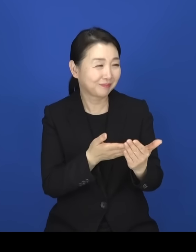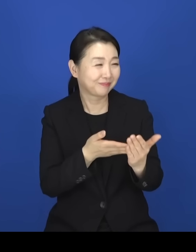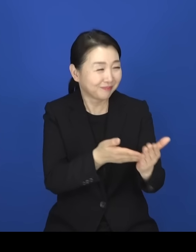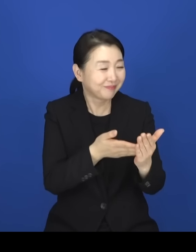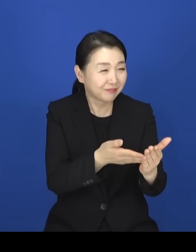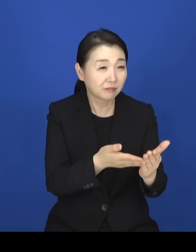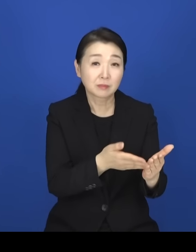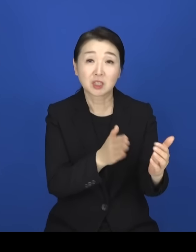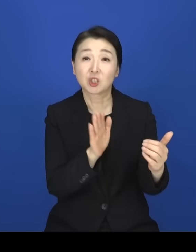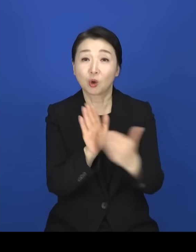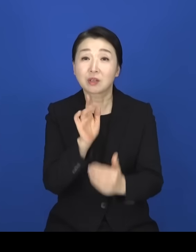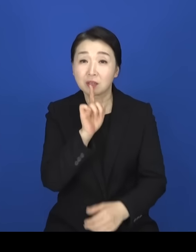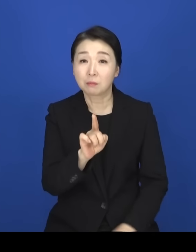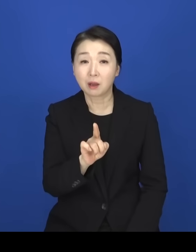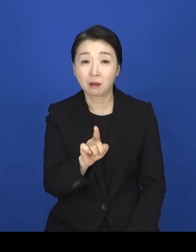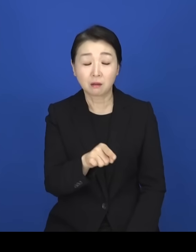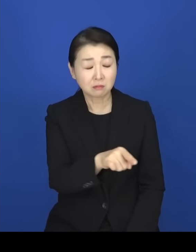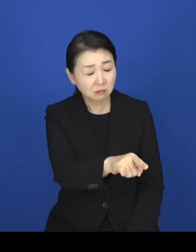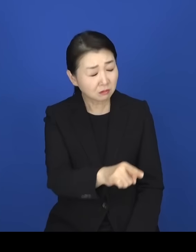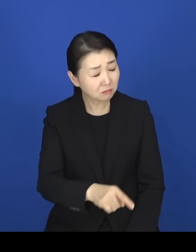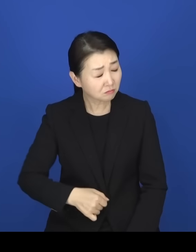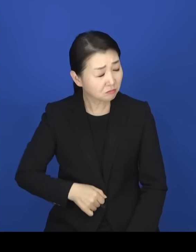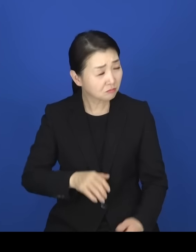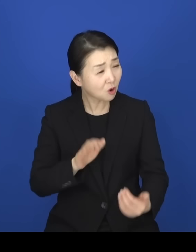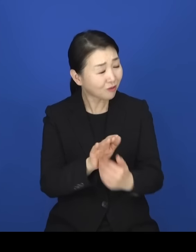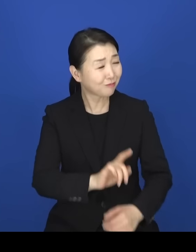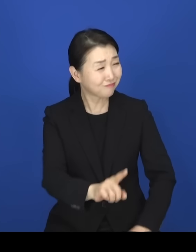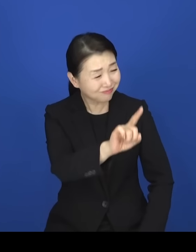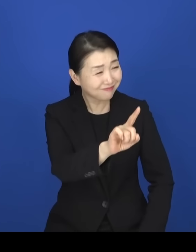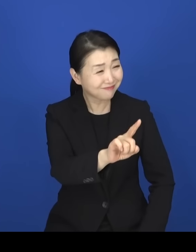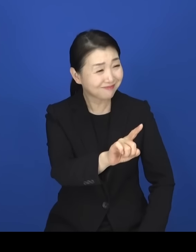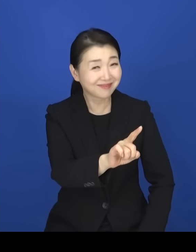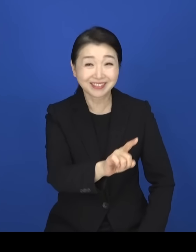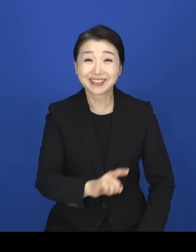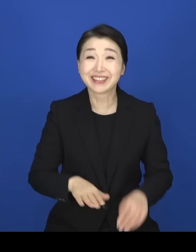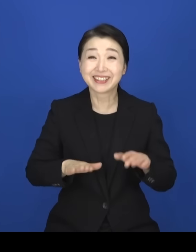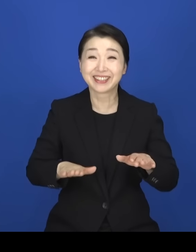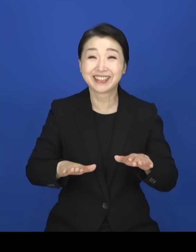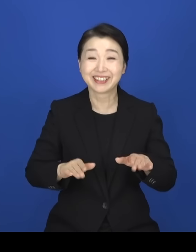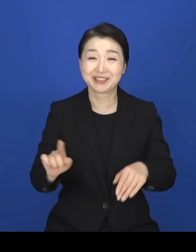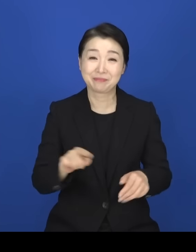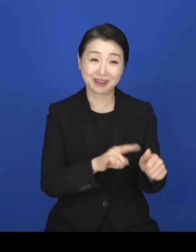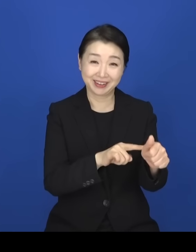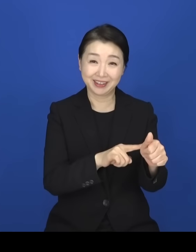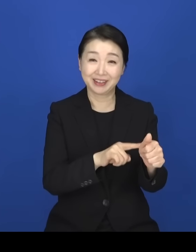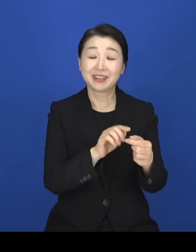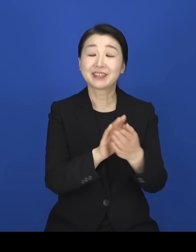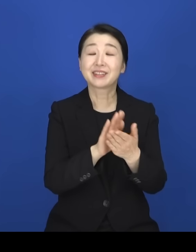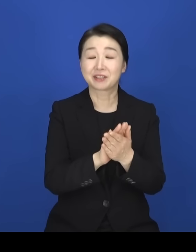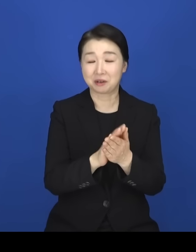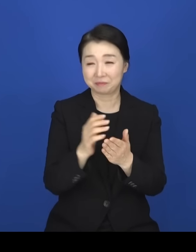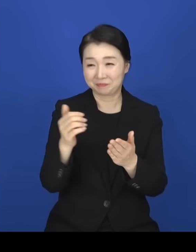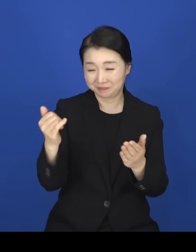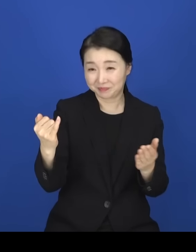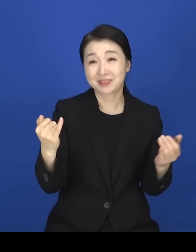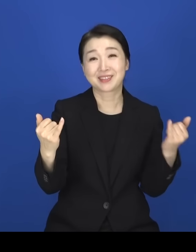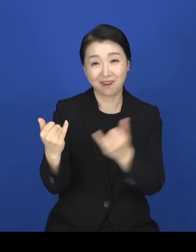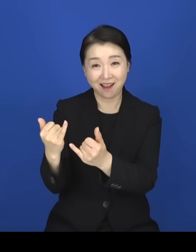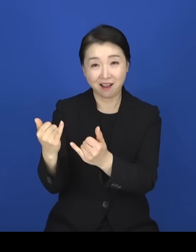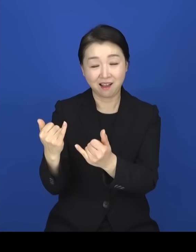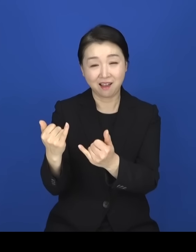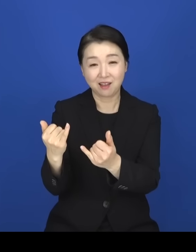제가 속으로 이 어디다 대고 뭐 이런 생각을 네가 감히. 근데 이번에는 우리 이제 기리 형제가 작가님께 직접 연락을 주셔서